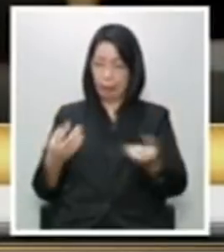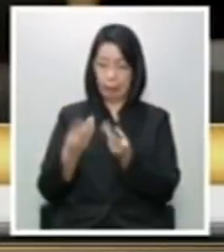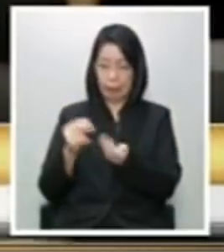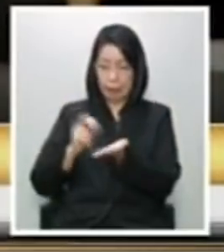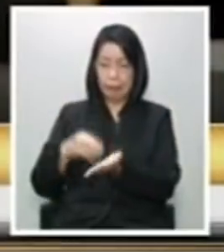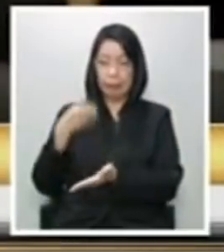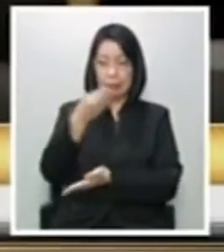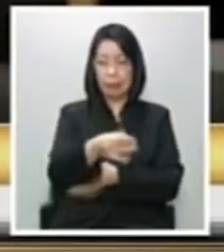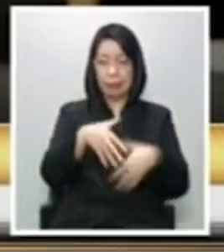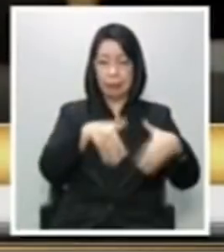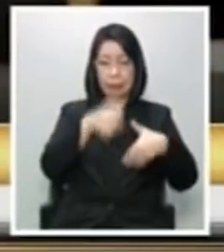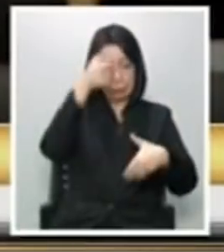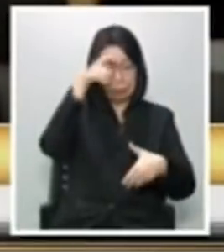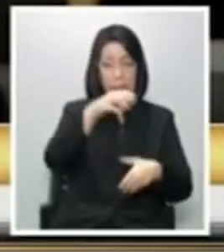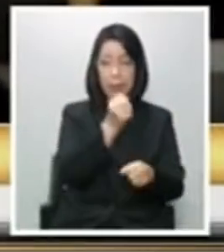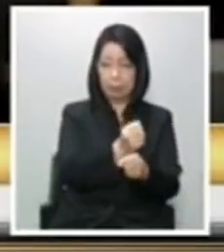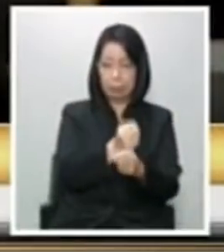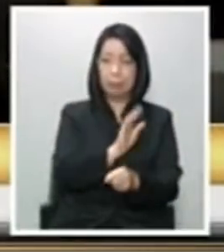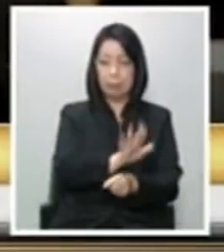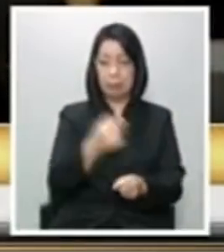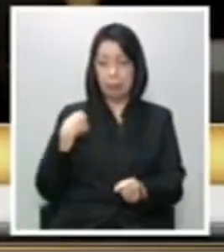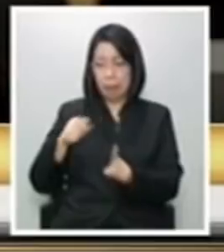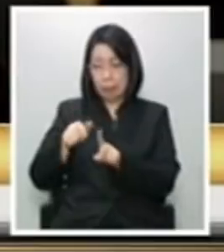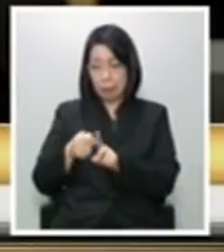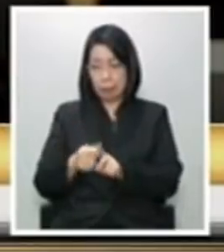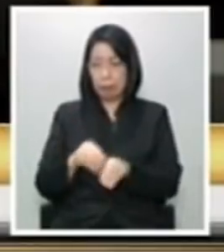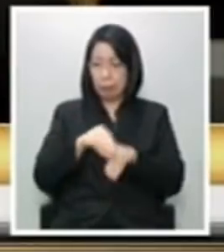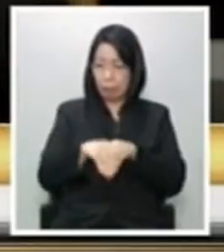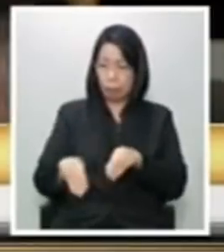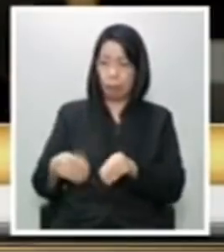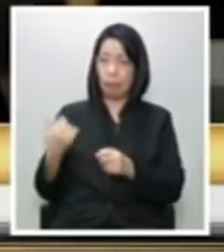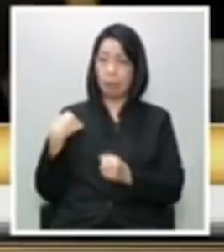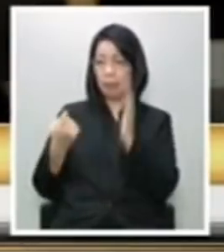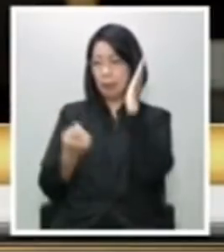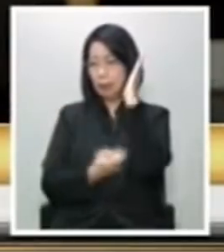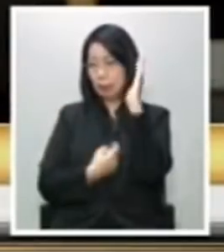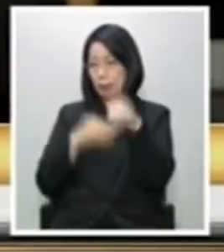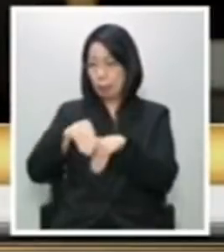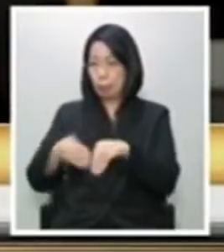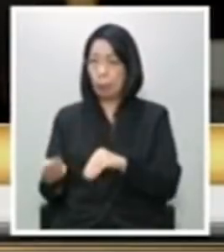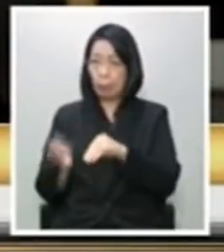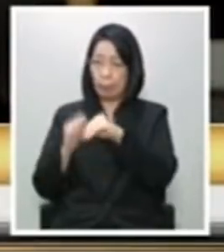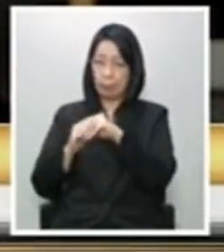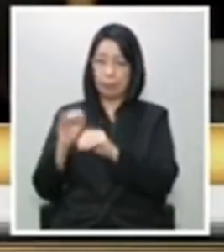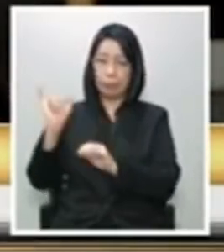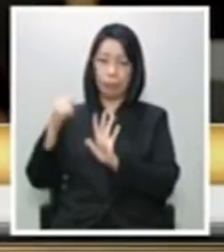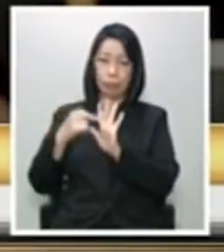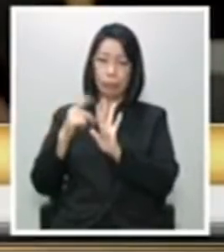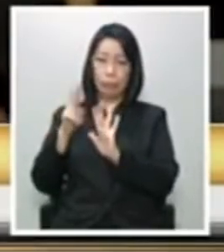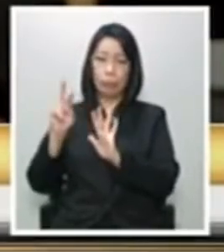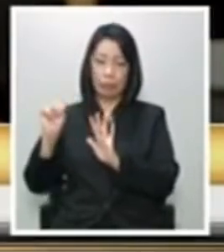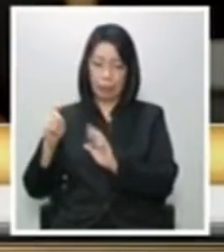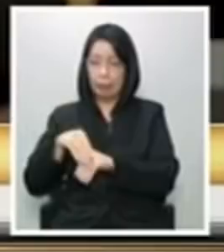จะเป็นการเปิดทางให้พืชเชิงเดี่ยวมีข้าวโพดมากขึ้นมียางมากขึ้นมียูคาลิปตัสมากขึ้นเป็นการแยกคนออกจากป่า